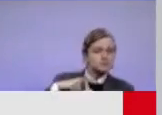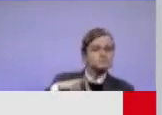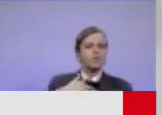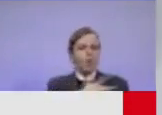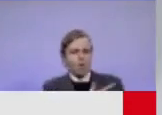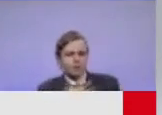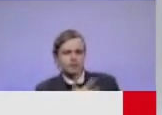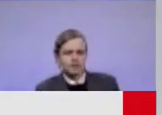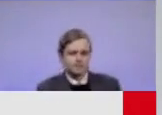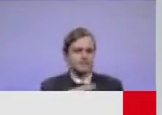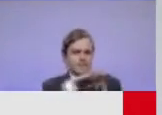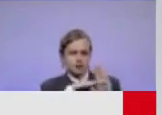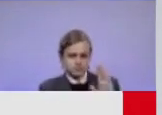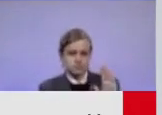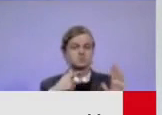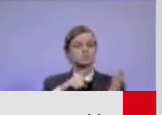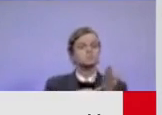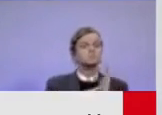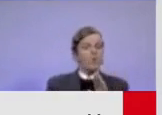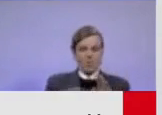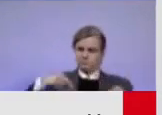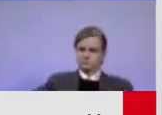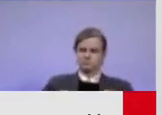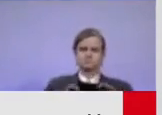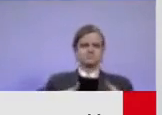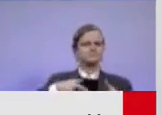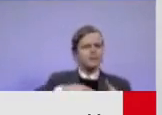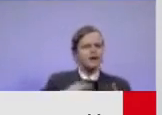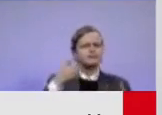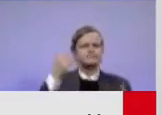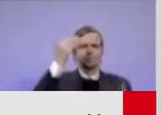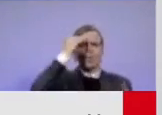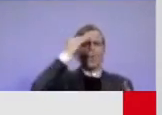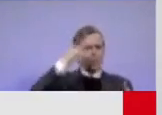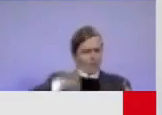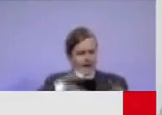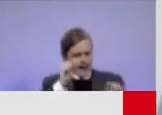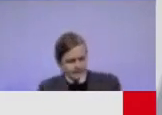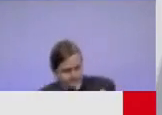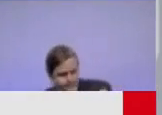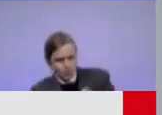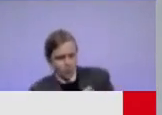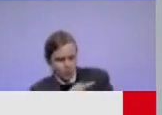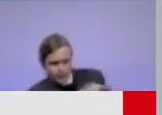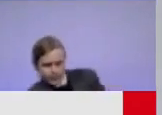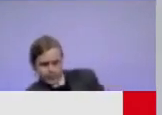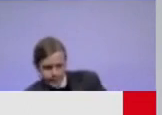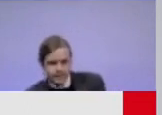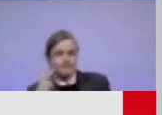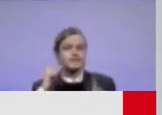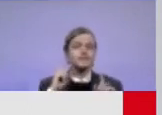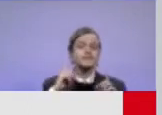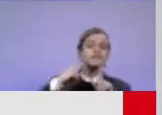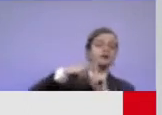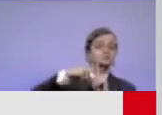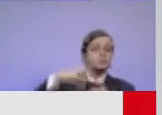de nevoile lor și de a conduce România. Vă invit, stimați colegi și simpatizanți liberali, să